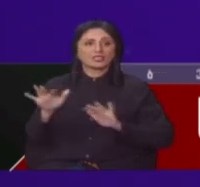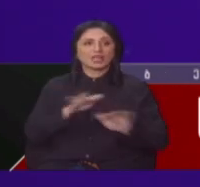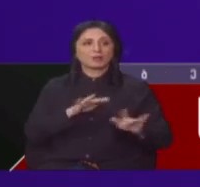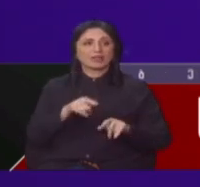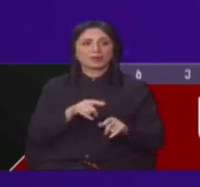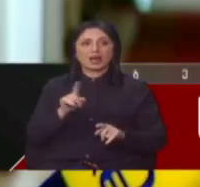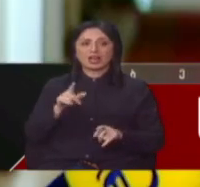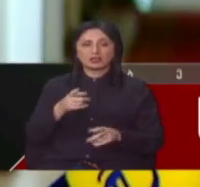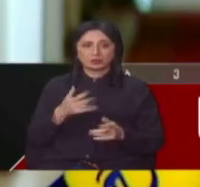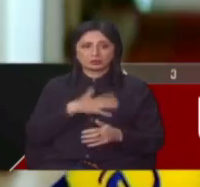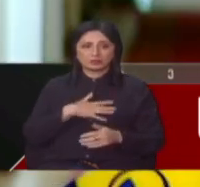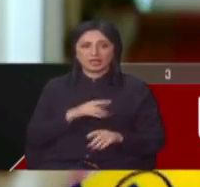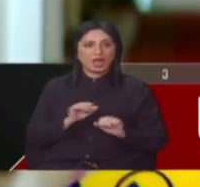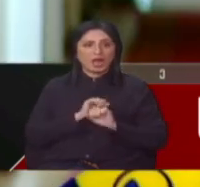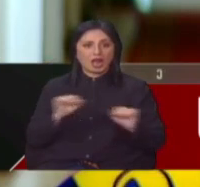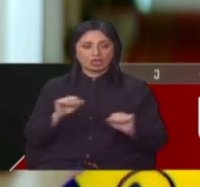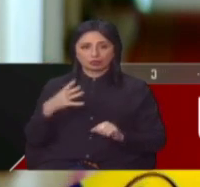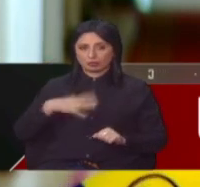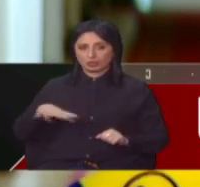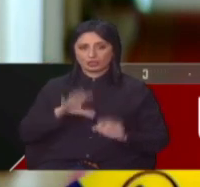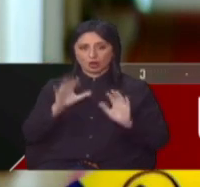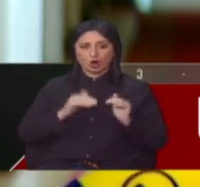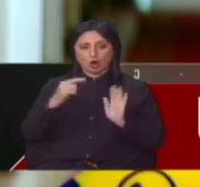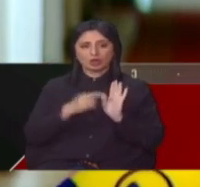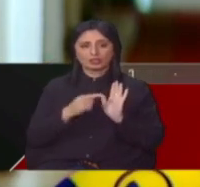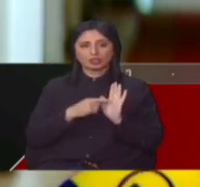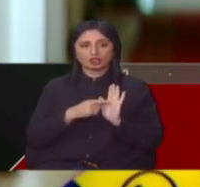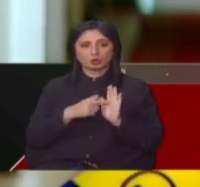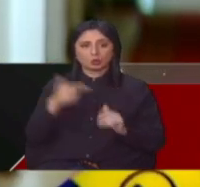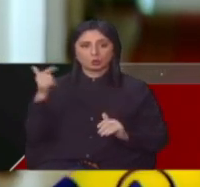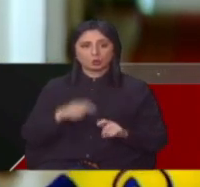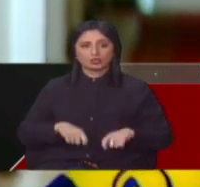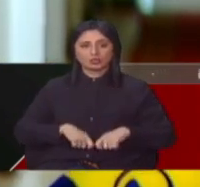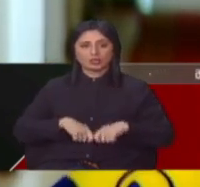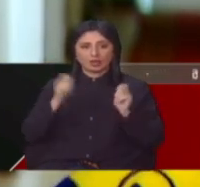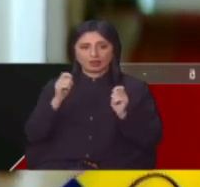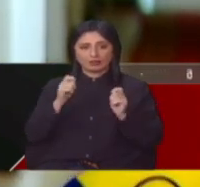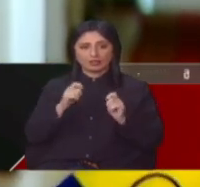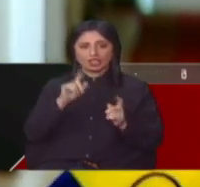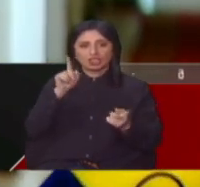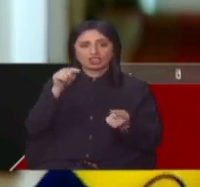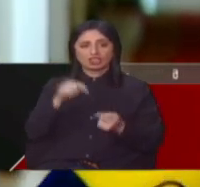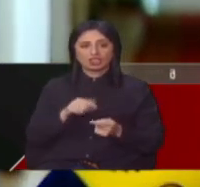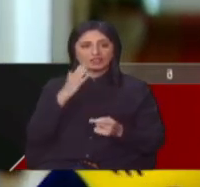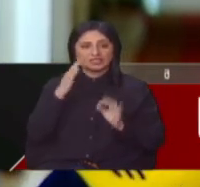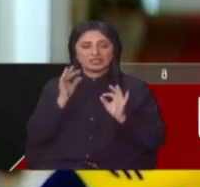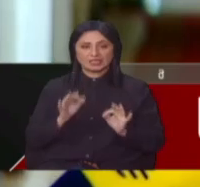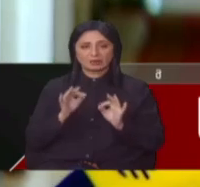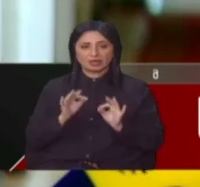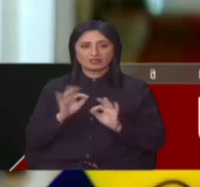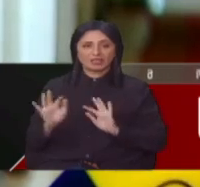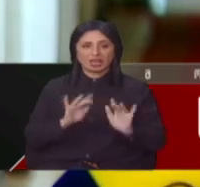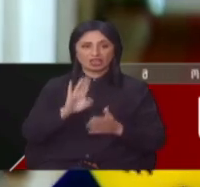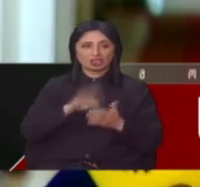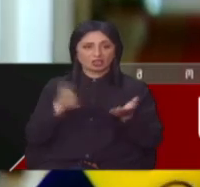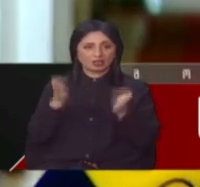ჩადენ და ჩვენც გავგებარ. არ შეიძლება რომ საქართველოს კონსტიტუციის უხეშად დარღვევა შესაბამისი სამართლებრივი